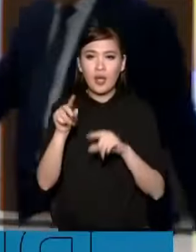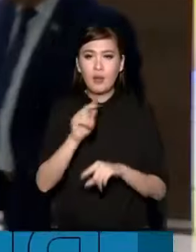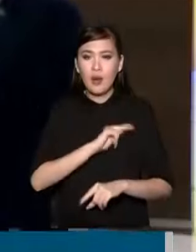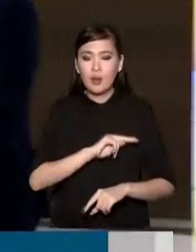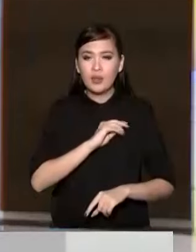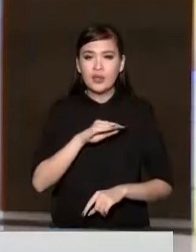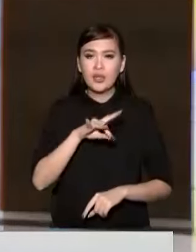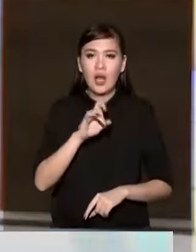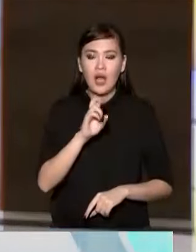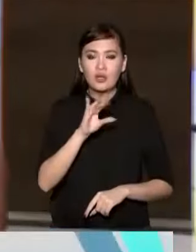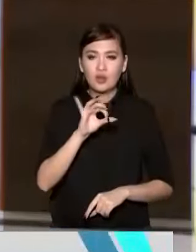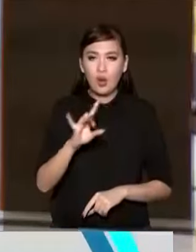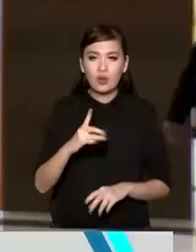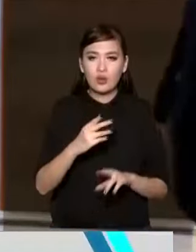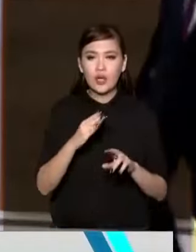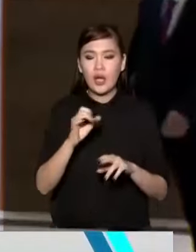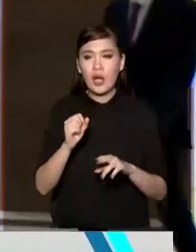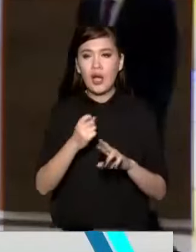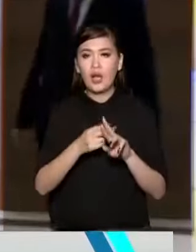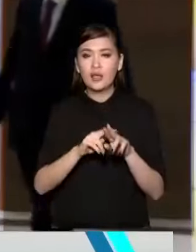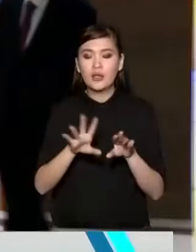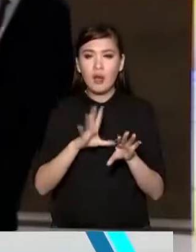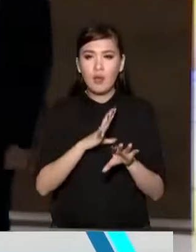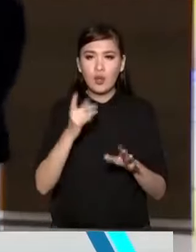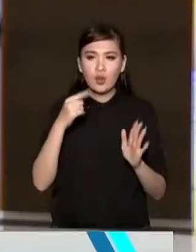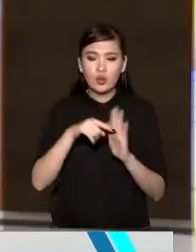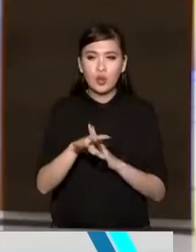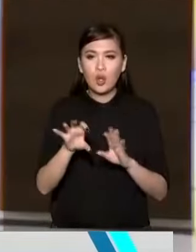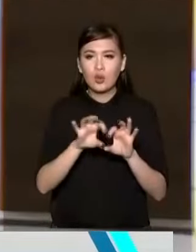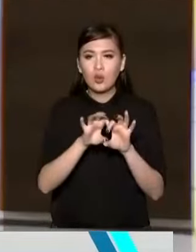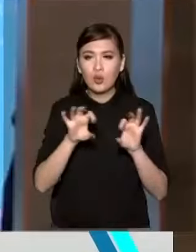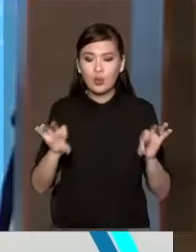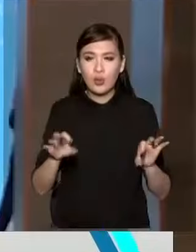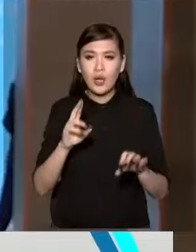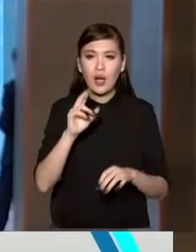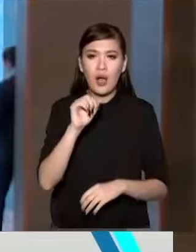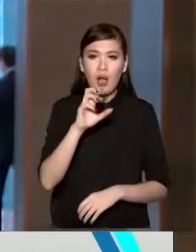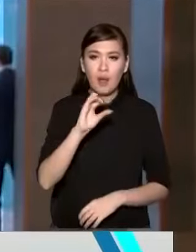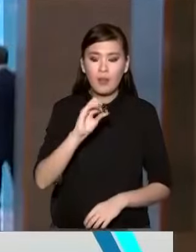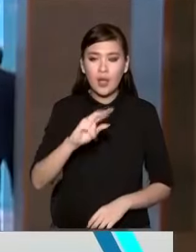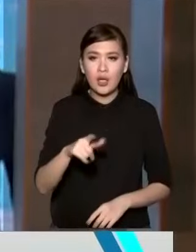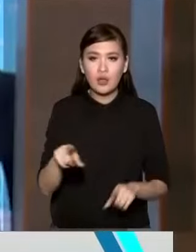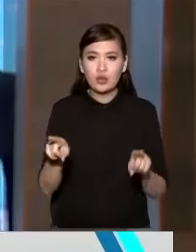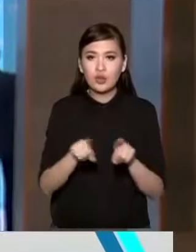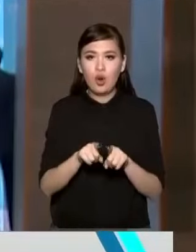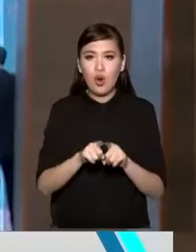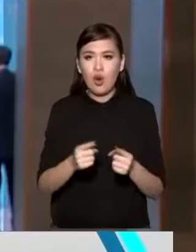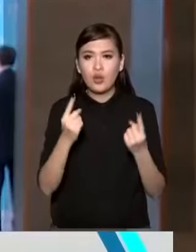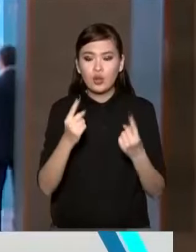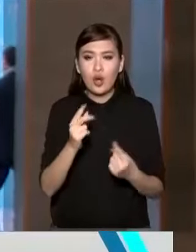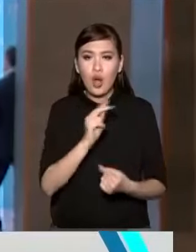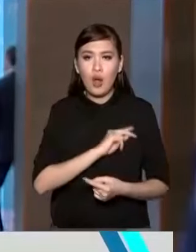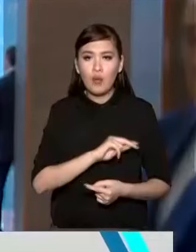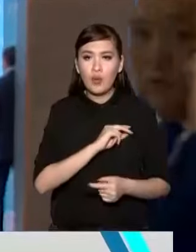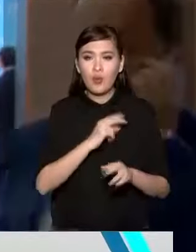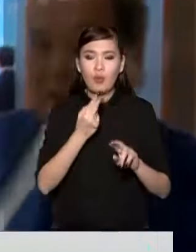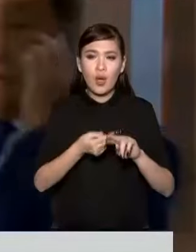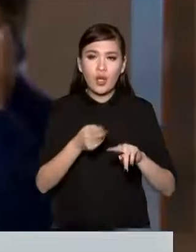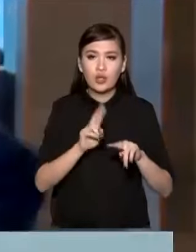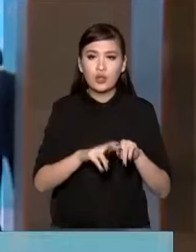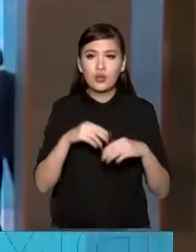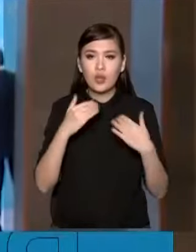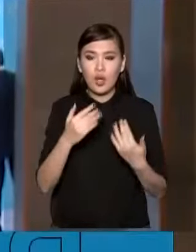трактора, и там прокладываются трубы, внутри трубы кабель. То есть, как бы, это тоже колоссальная работа, поэтому она будет, как